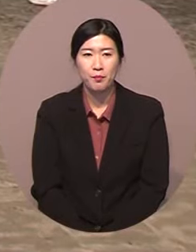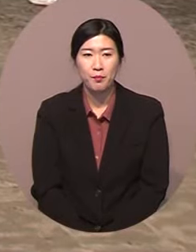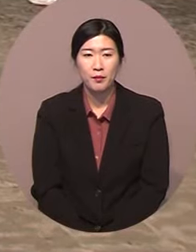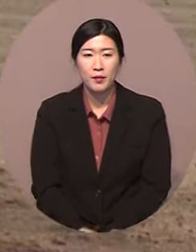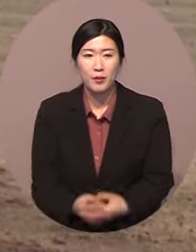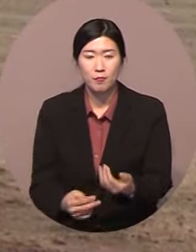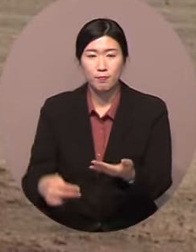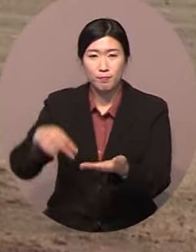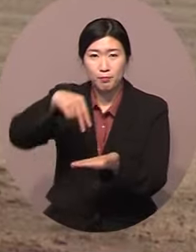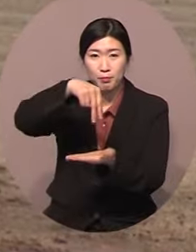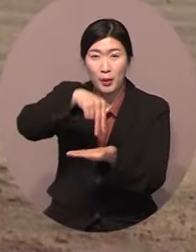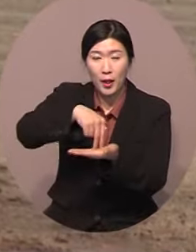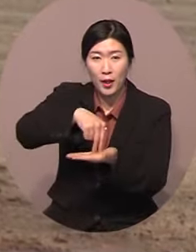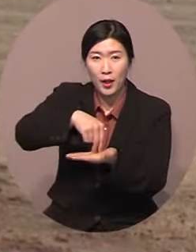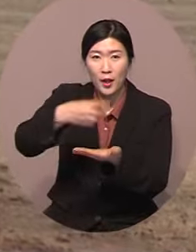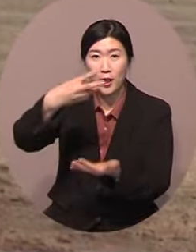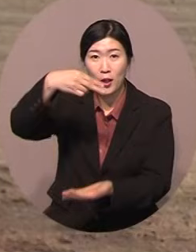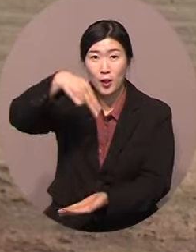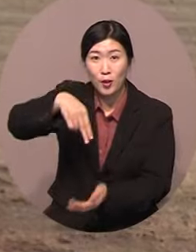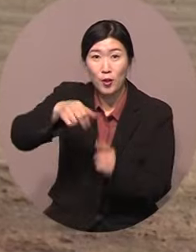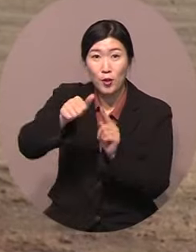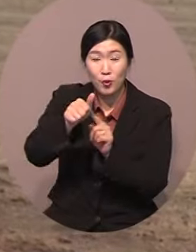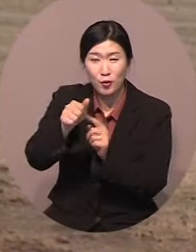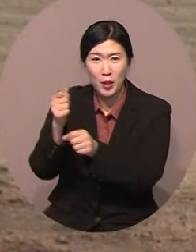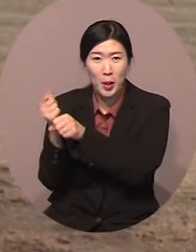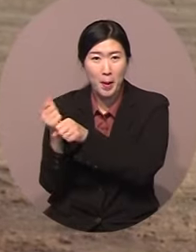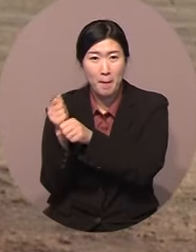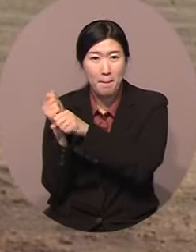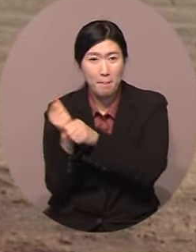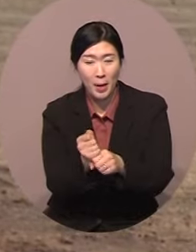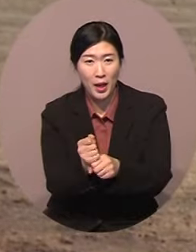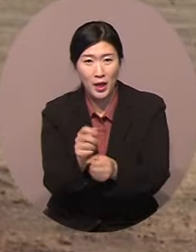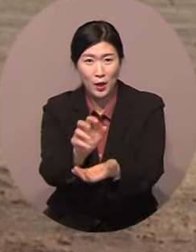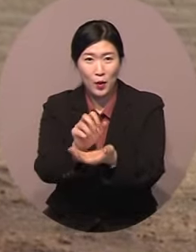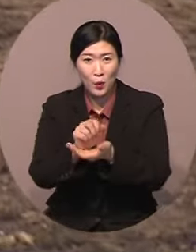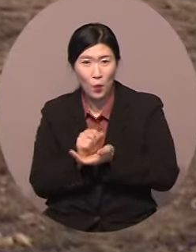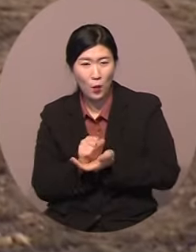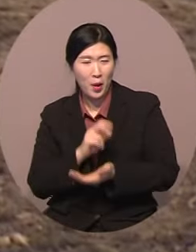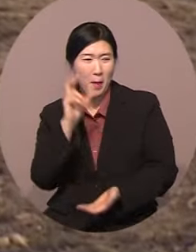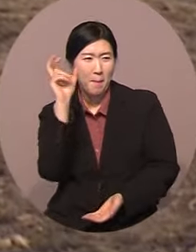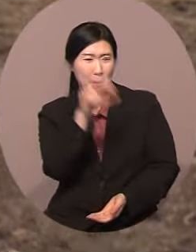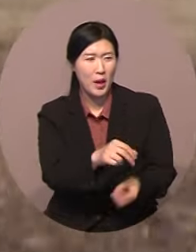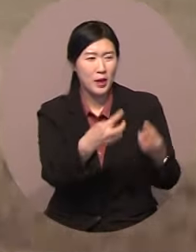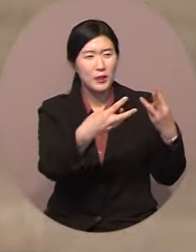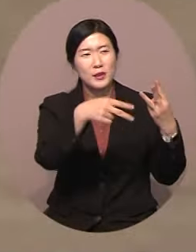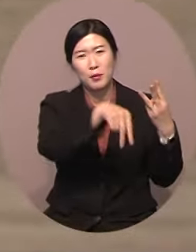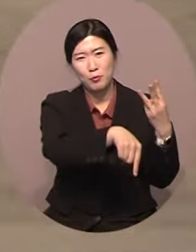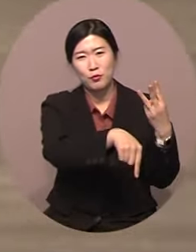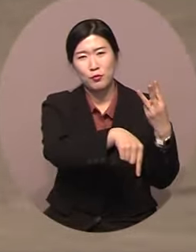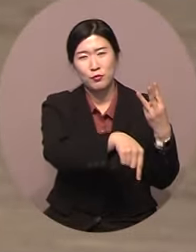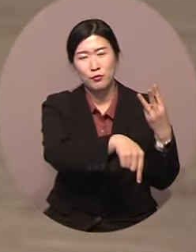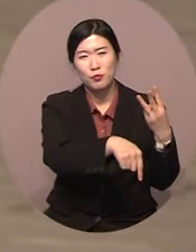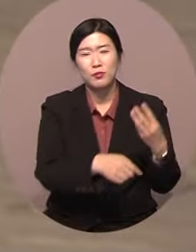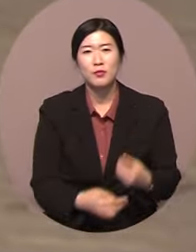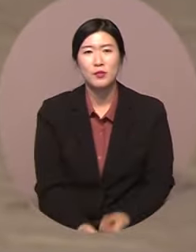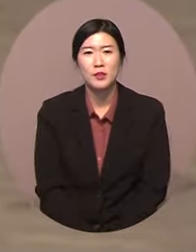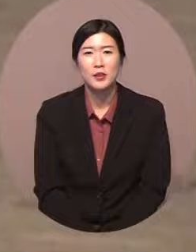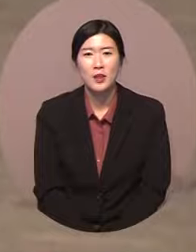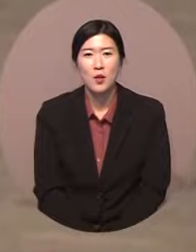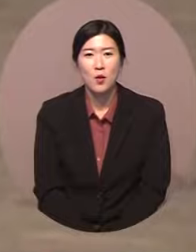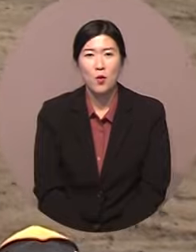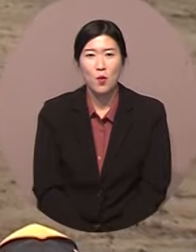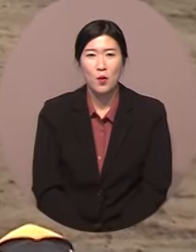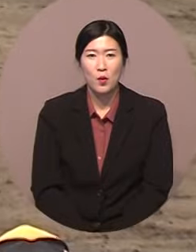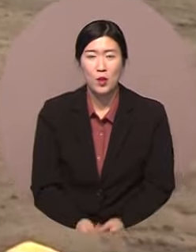마운드에 올라선 류현진이 자신에게 향한 타구를 쏜살같이 잡아 3루수에게 정확하게 던집니다.